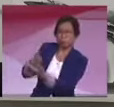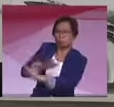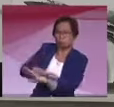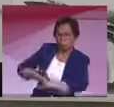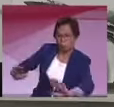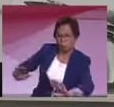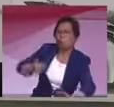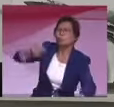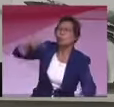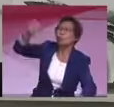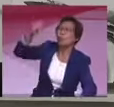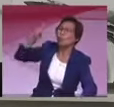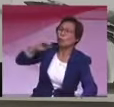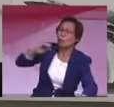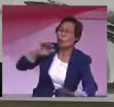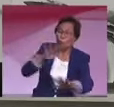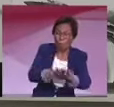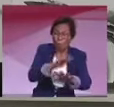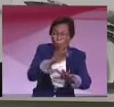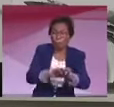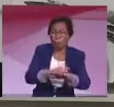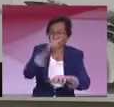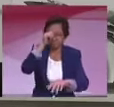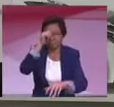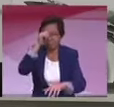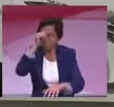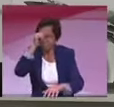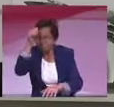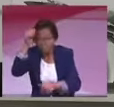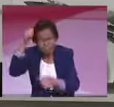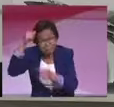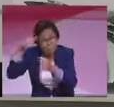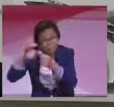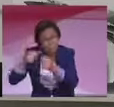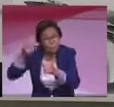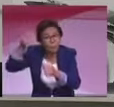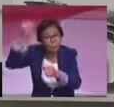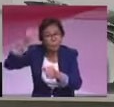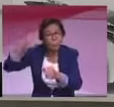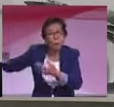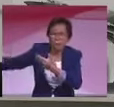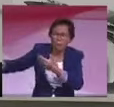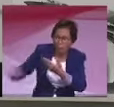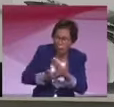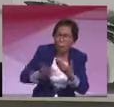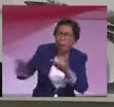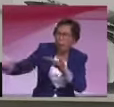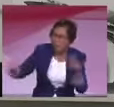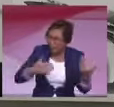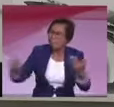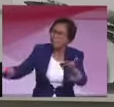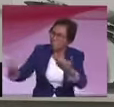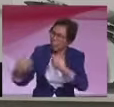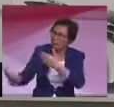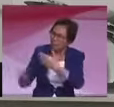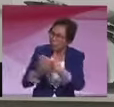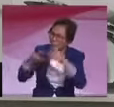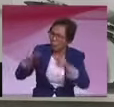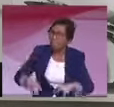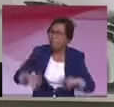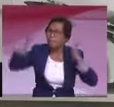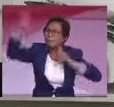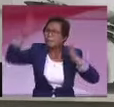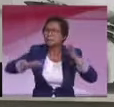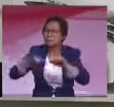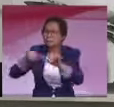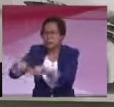Dulu kita ingat waktu kes tinggi di India, kita bawa pulang rakyat negara kita, kerana rakyat kita